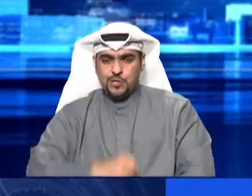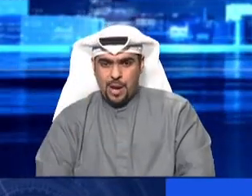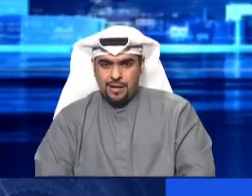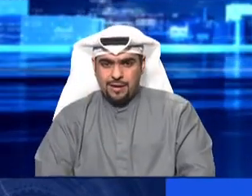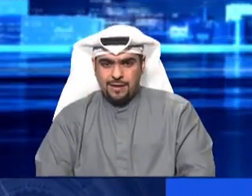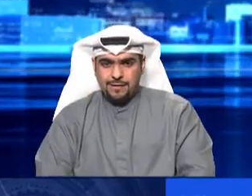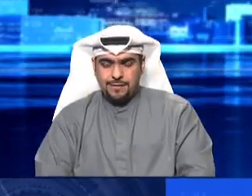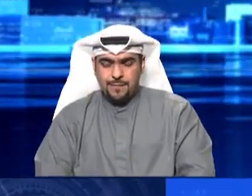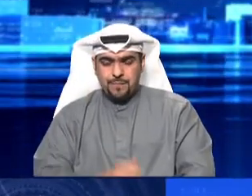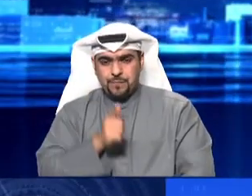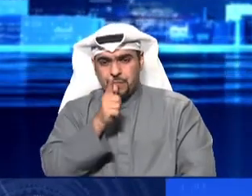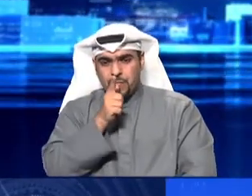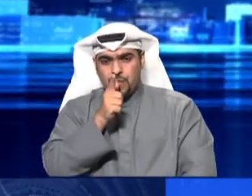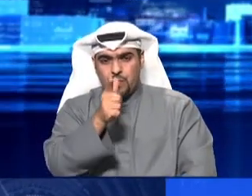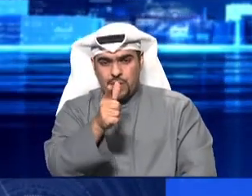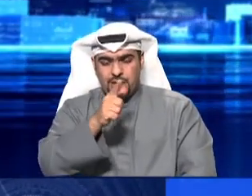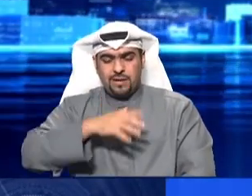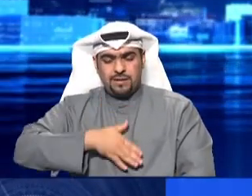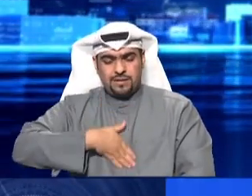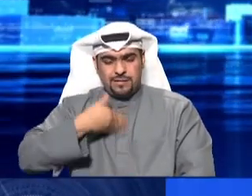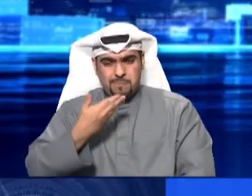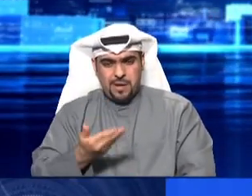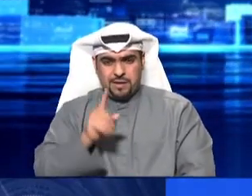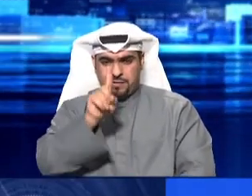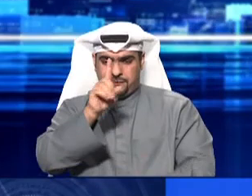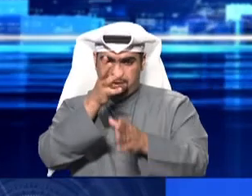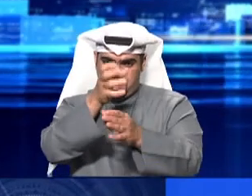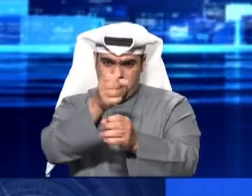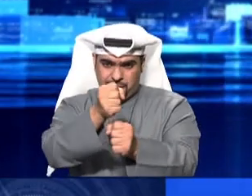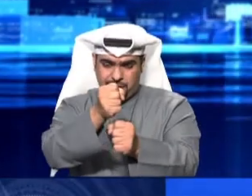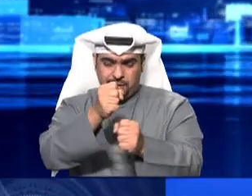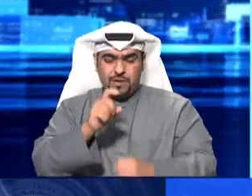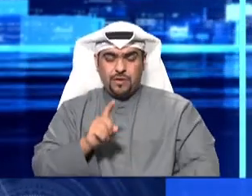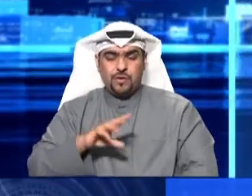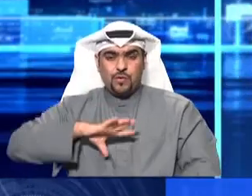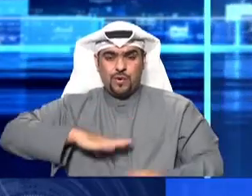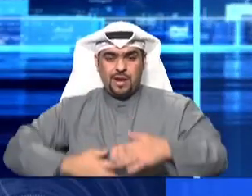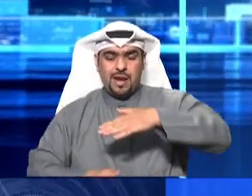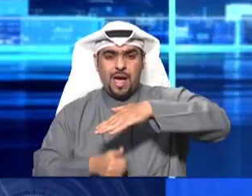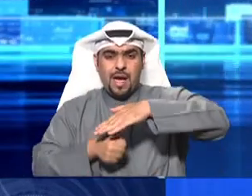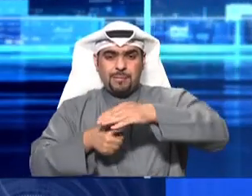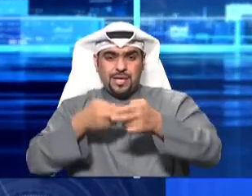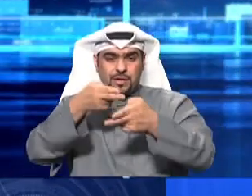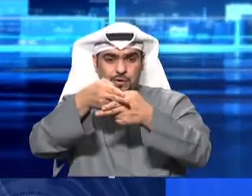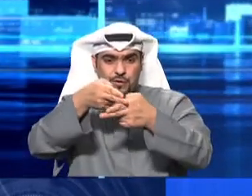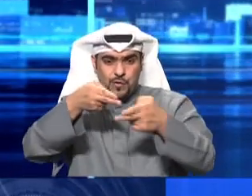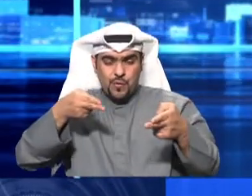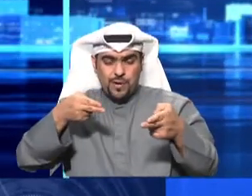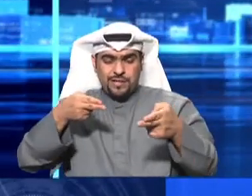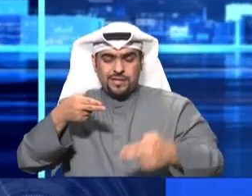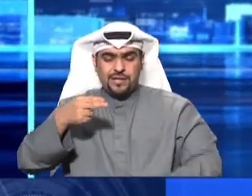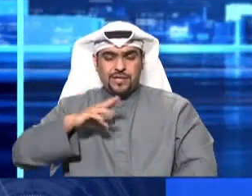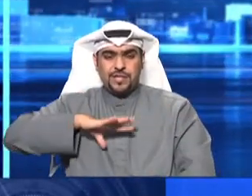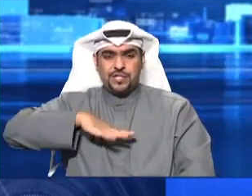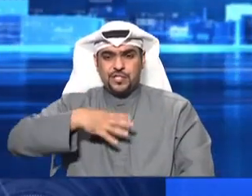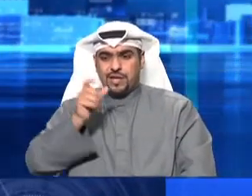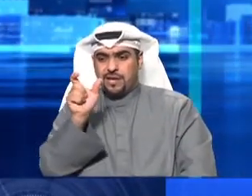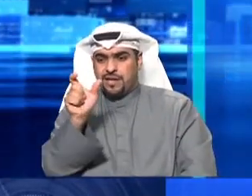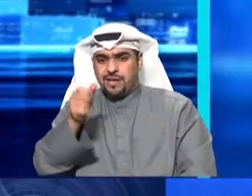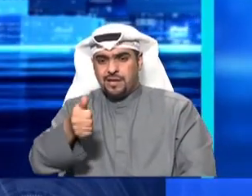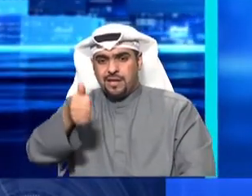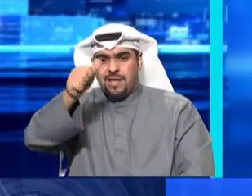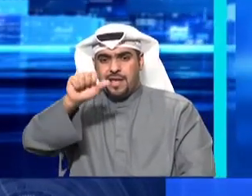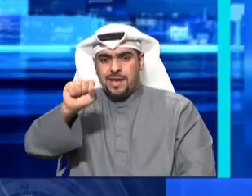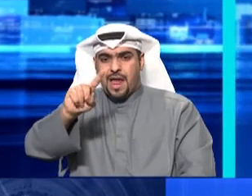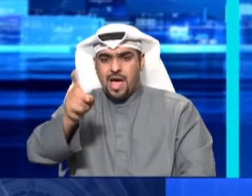المسلحة في دولة الإمارات العربية المتحدة الشقيقة، من خالص التعازي وصادق المواساة بهذا المصاب